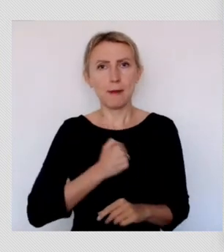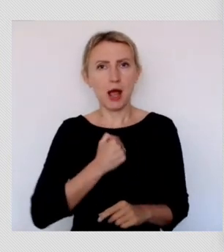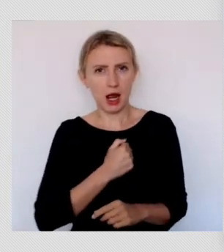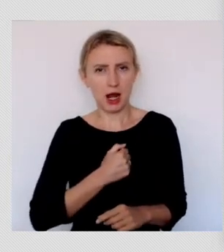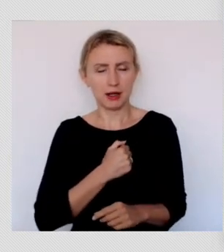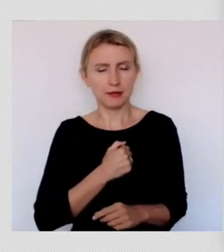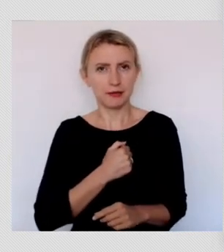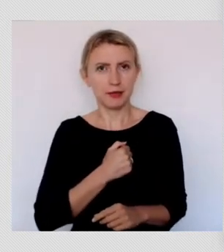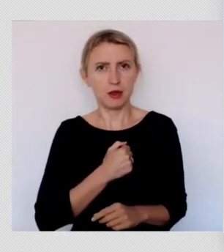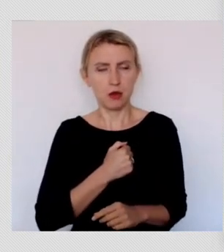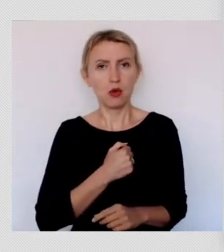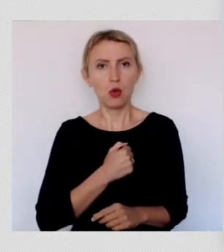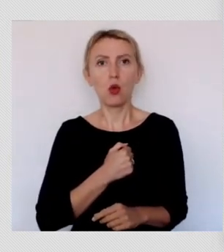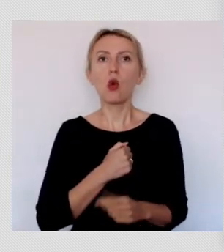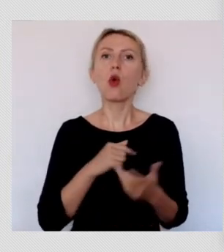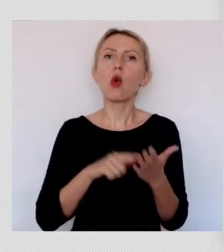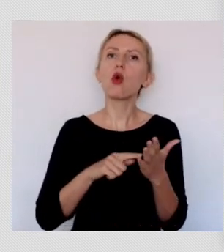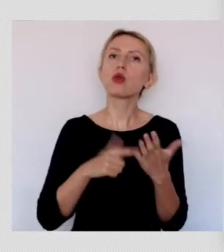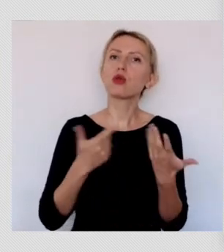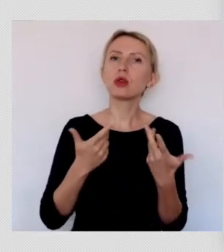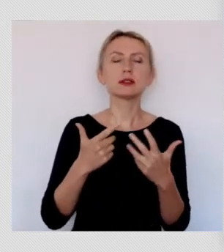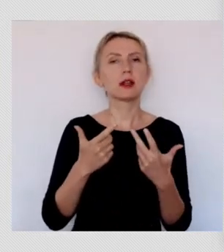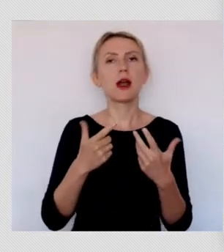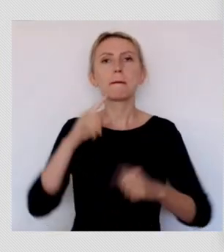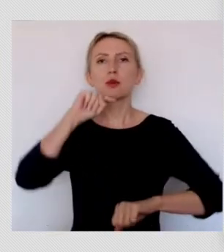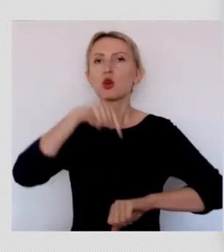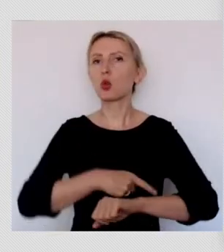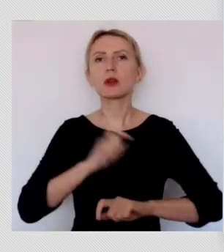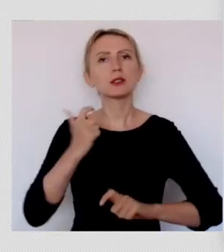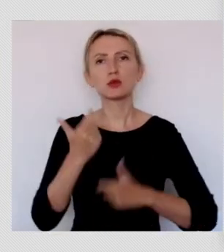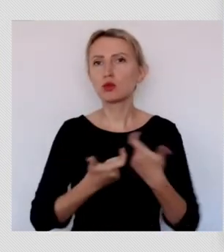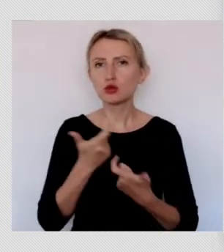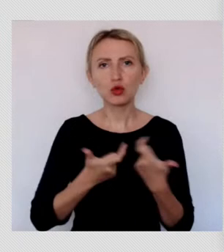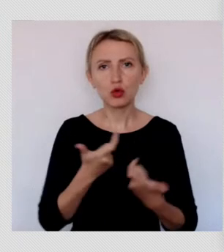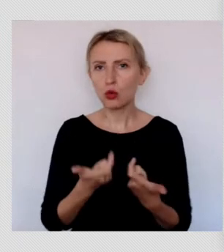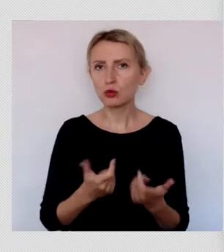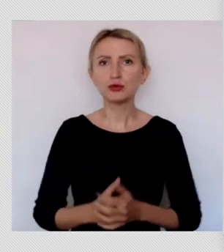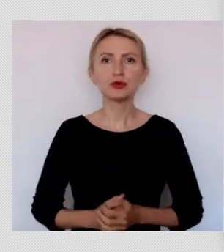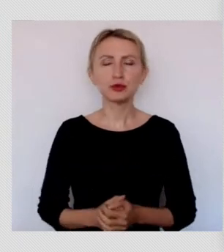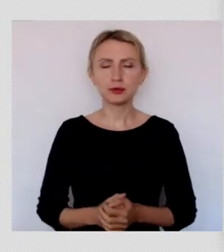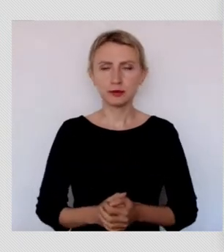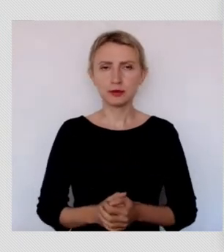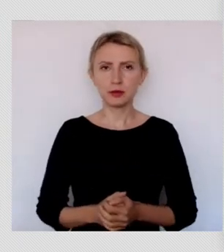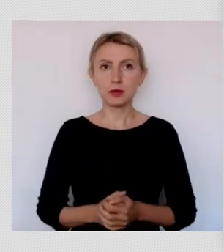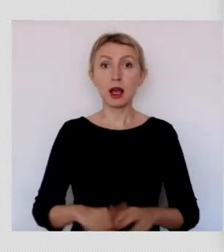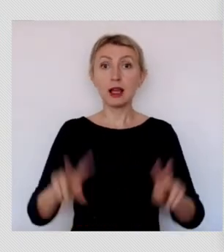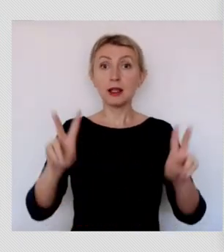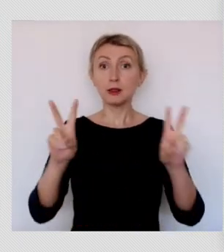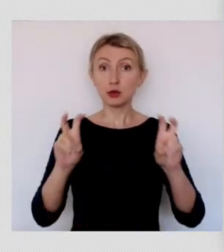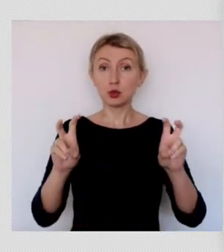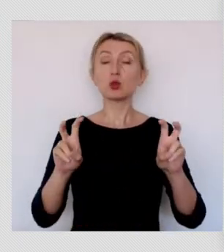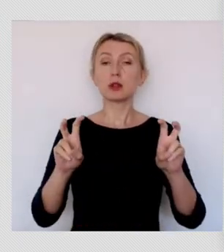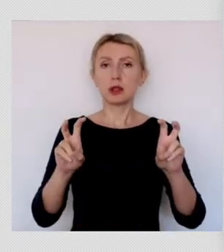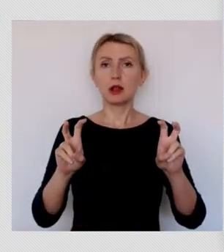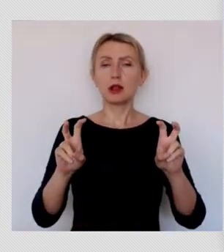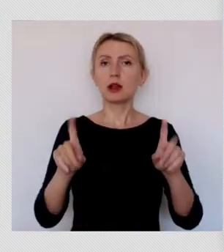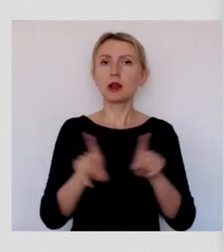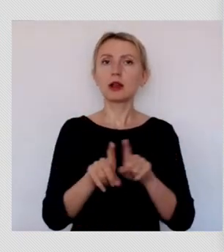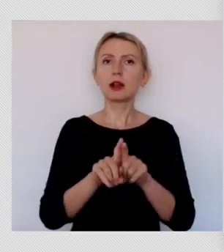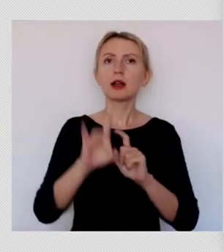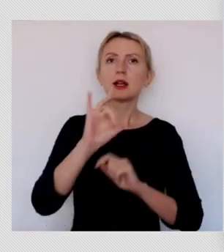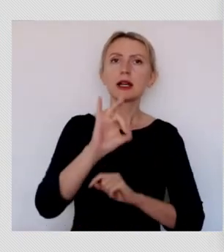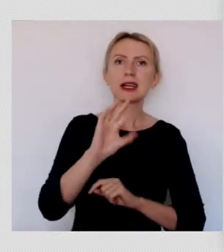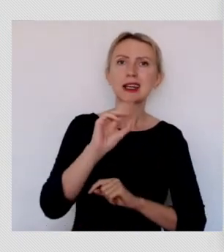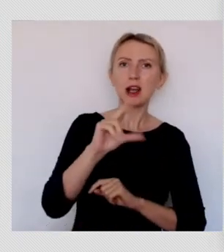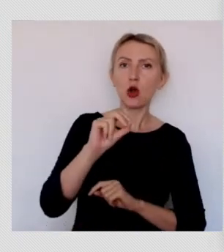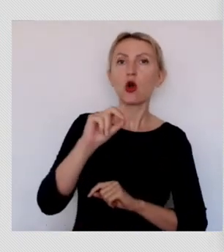obawy dotyczące roli, jaką może odgrywać prokuratura. I tutaj cytuję znowu zarówno GRECO, jak i Komisję